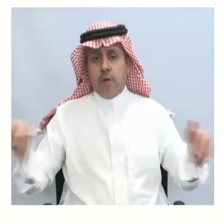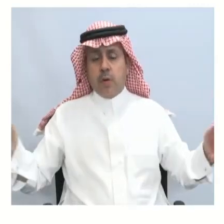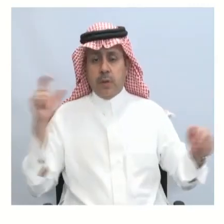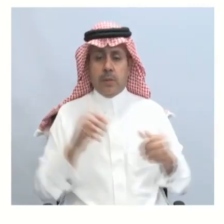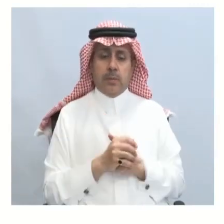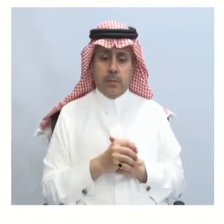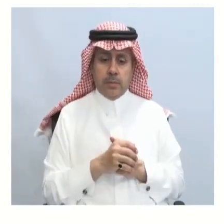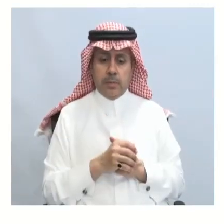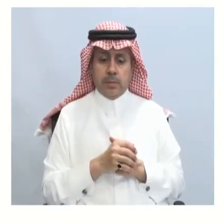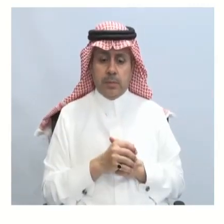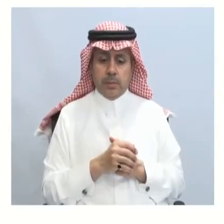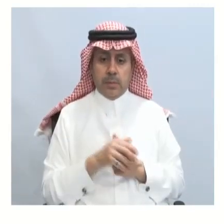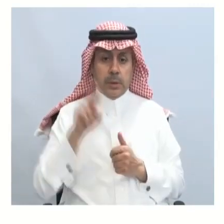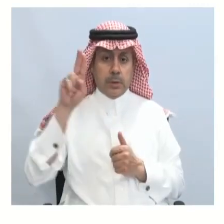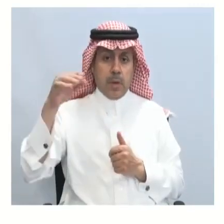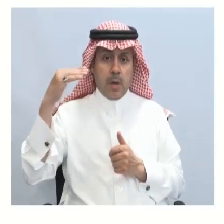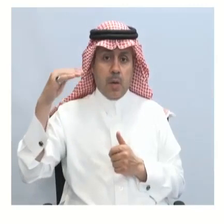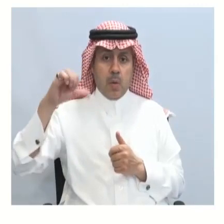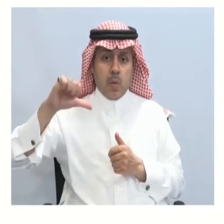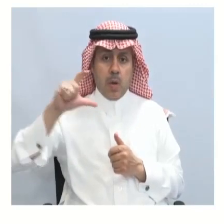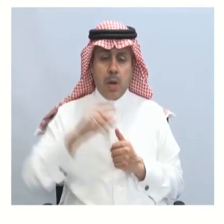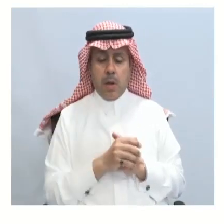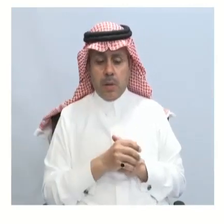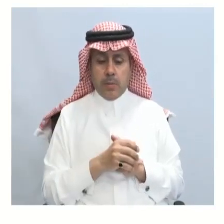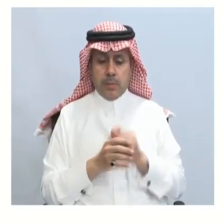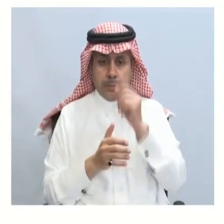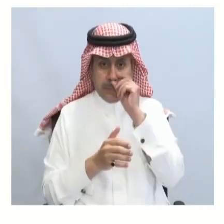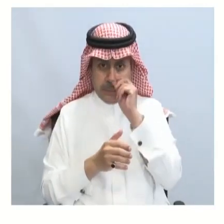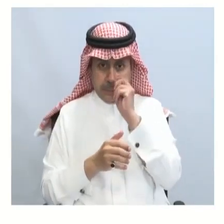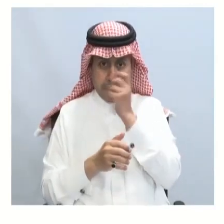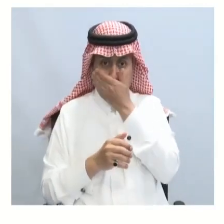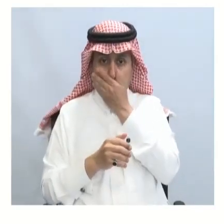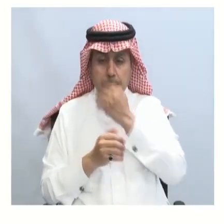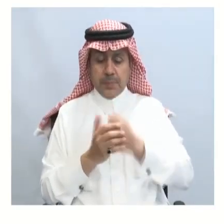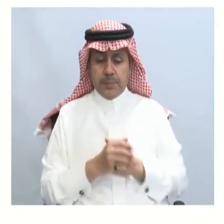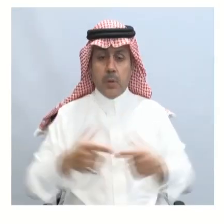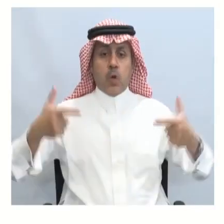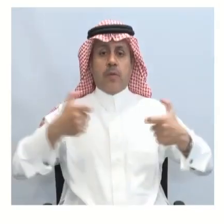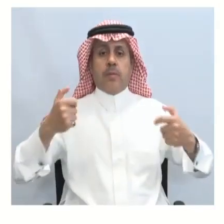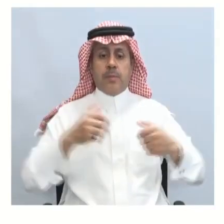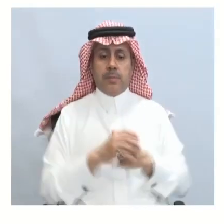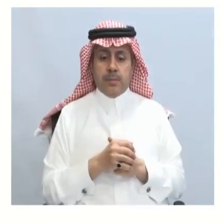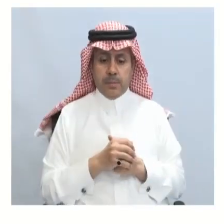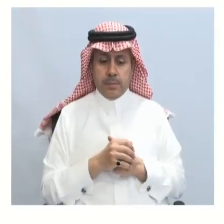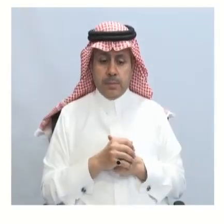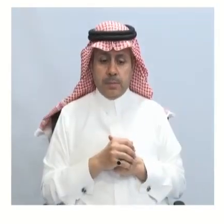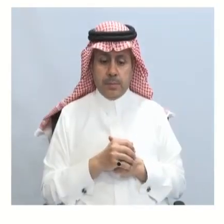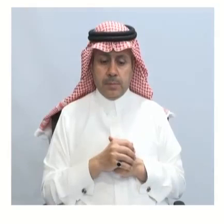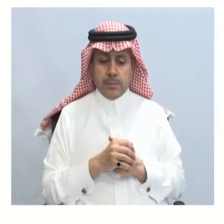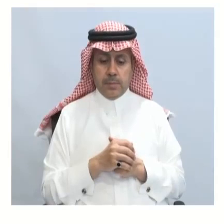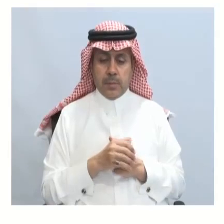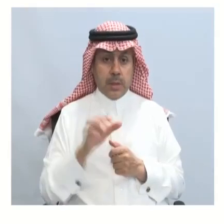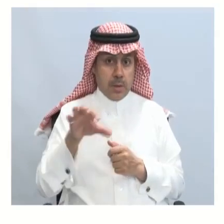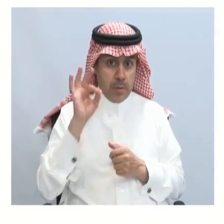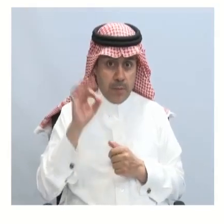وتحويل المسلمين الى جماعات واحزاب يعادي بعضها بعضا ويقاتل بعضها بعضا هذا نستنبط